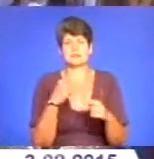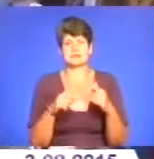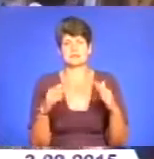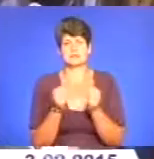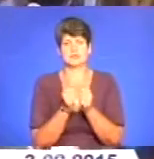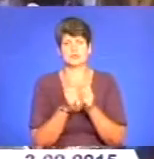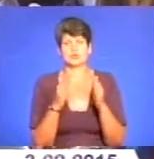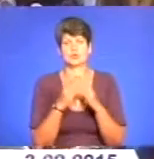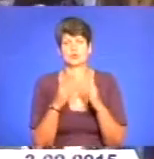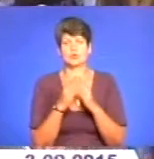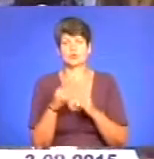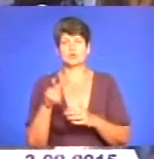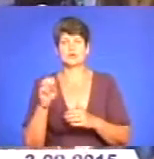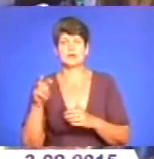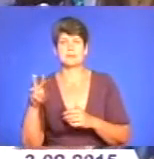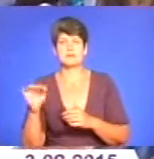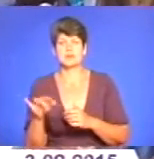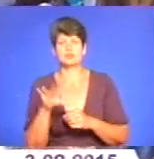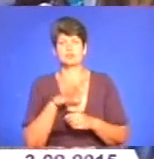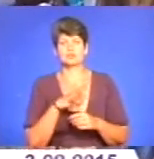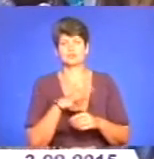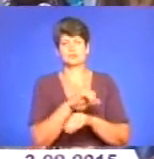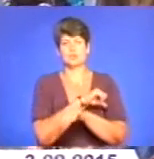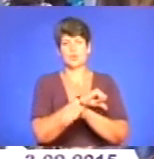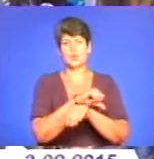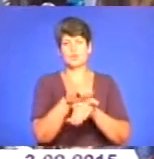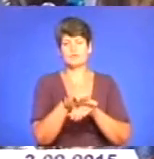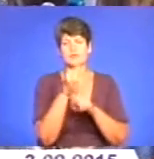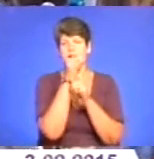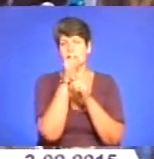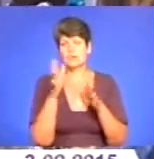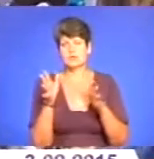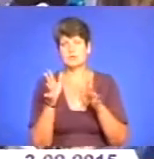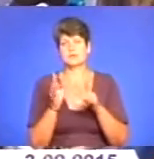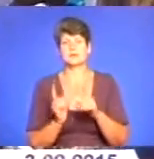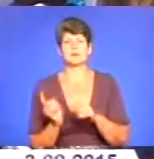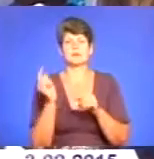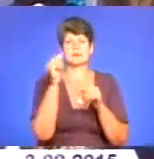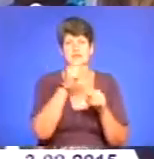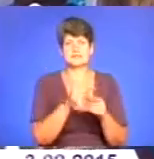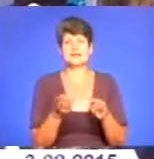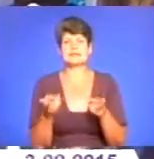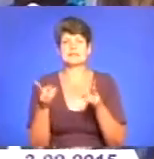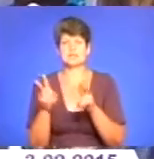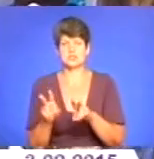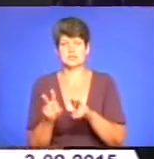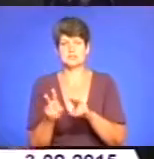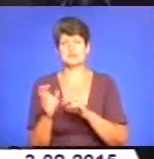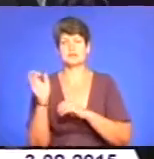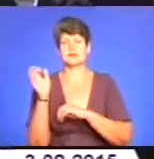дому, до Лемківщини. Але тут було виставлений кордон, і вони не могли перебратися і залишилися на Західній